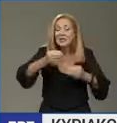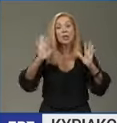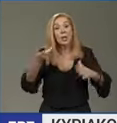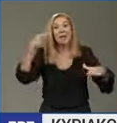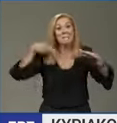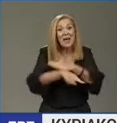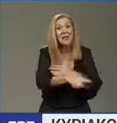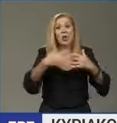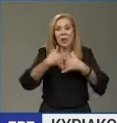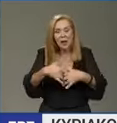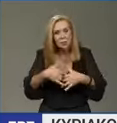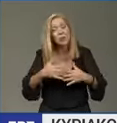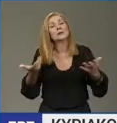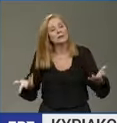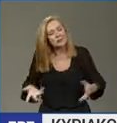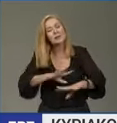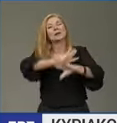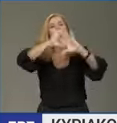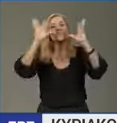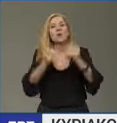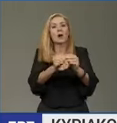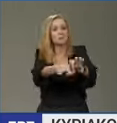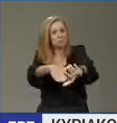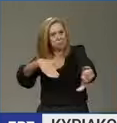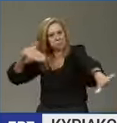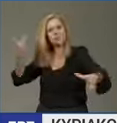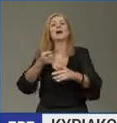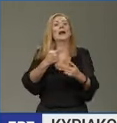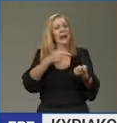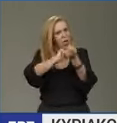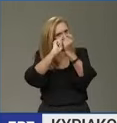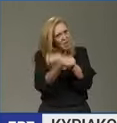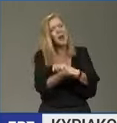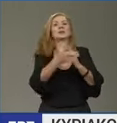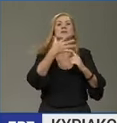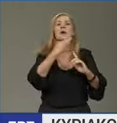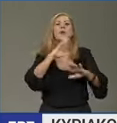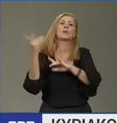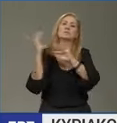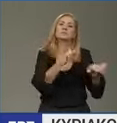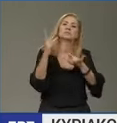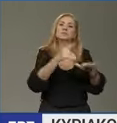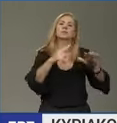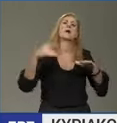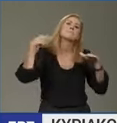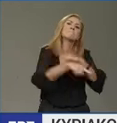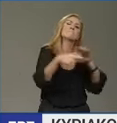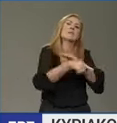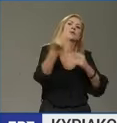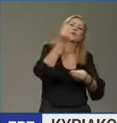3 μήνες από τώρα, θα αλλάξει και συνολικά η εικόνα της πόλης, διότι θα απορροφήσει ένα μεγάλο κομμάτι του μεταφορικού έργου.